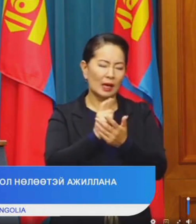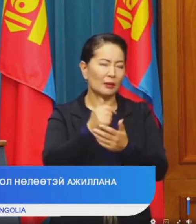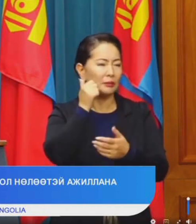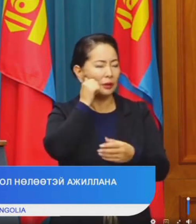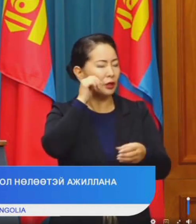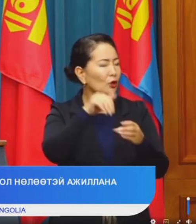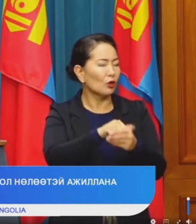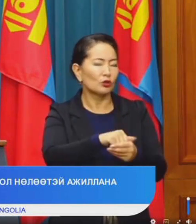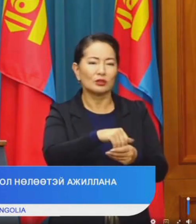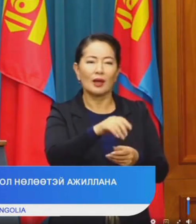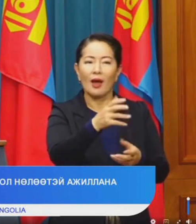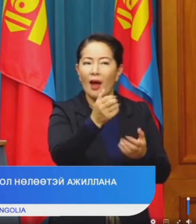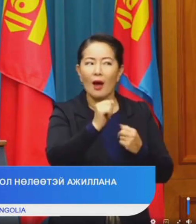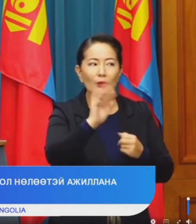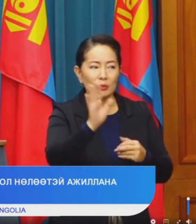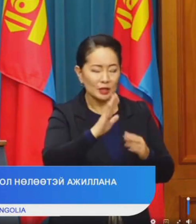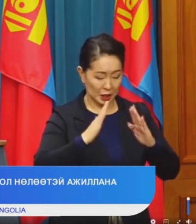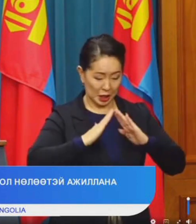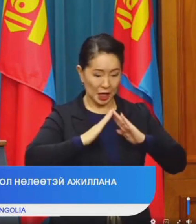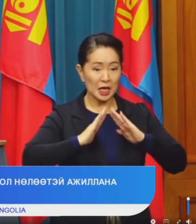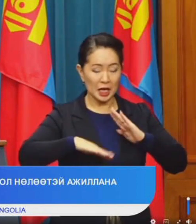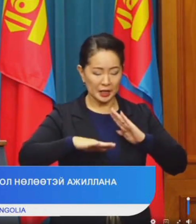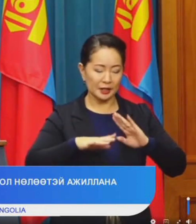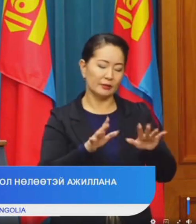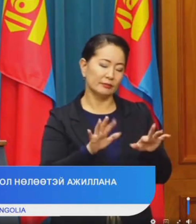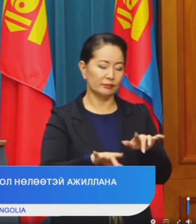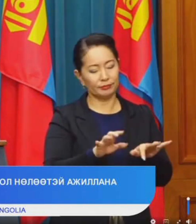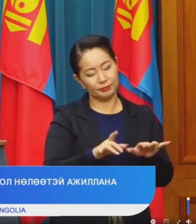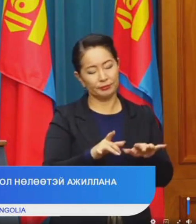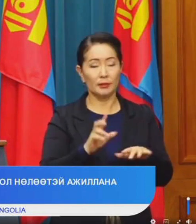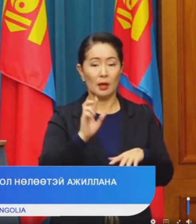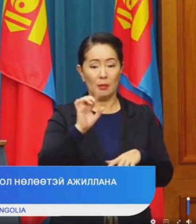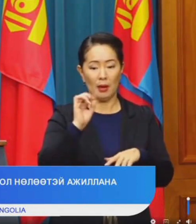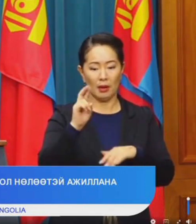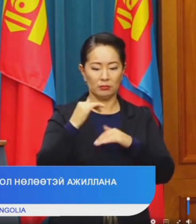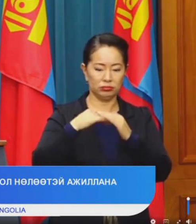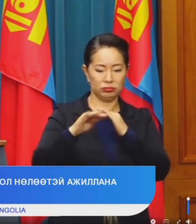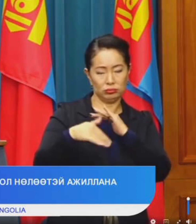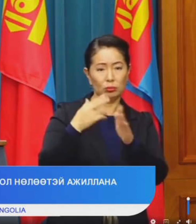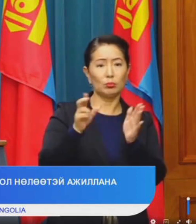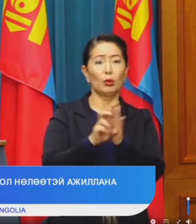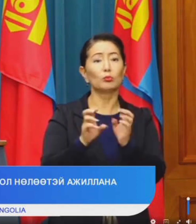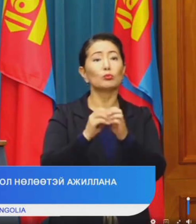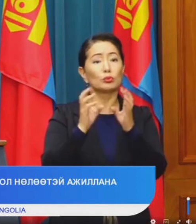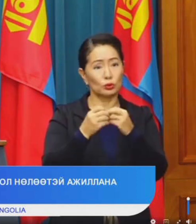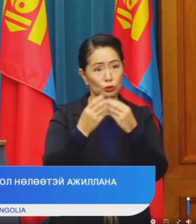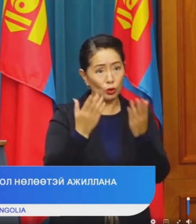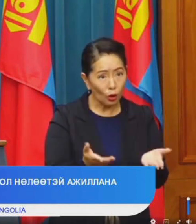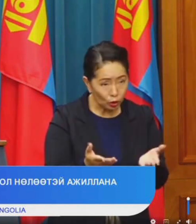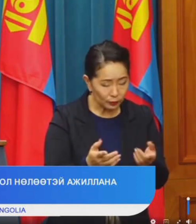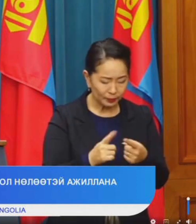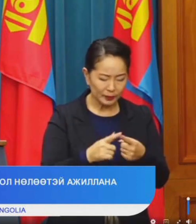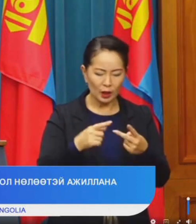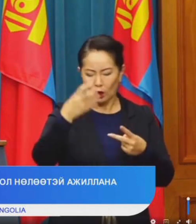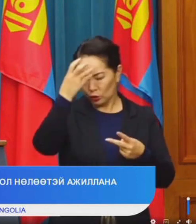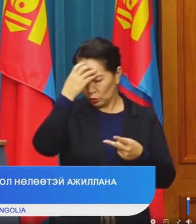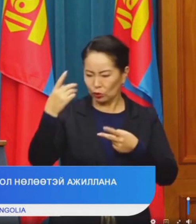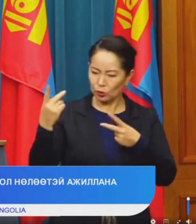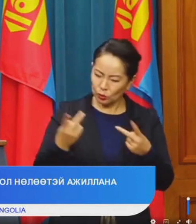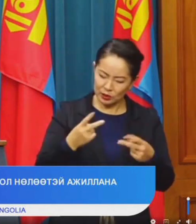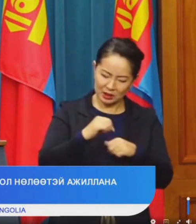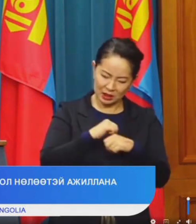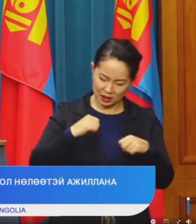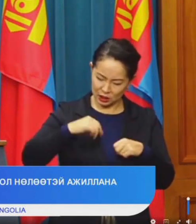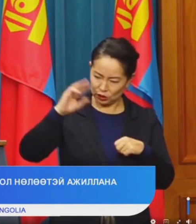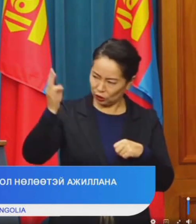очиж авахгүйгээр одоо гэрээсээ орон зай харгалзахгүй юм болцоо бүрдүүлнэ. Ингээд төрийн үйл ажиллагааг иргэдэд илүү хил